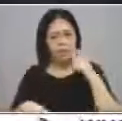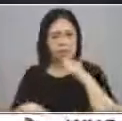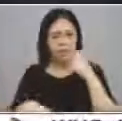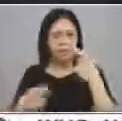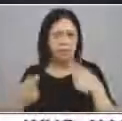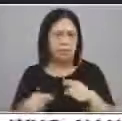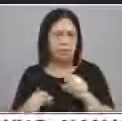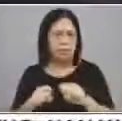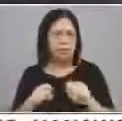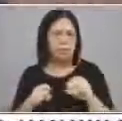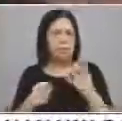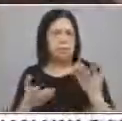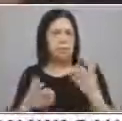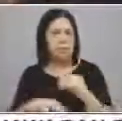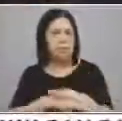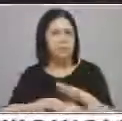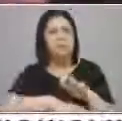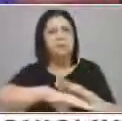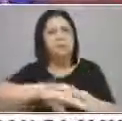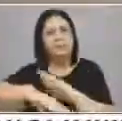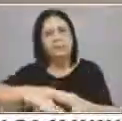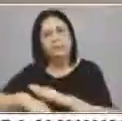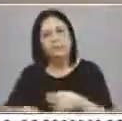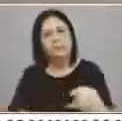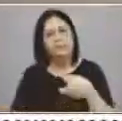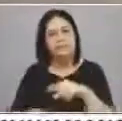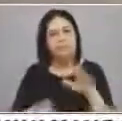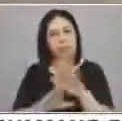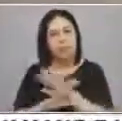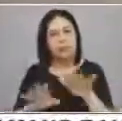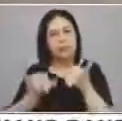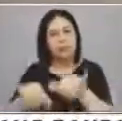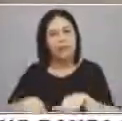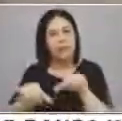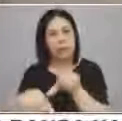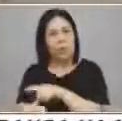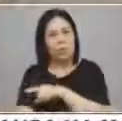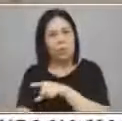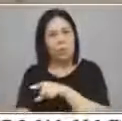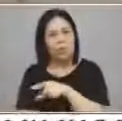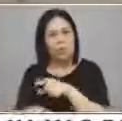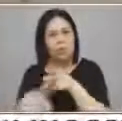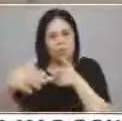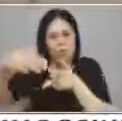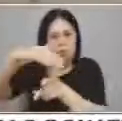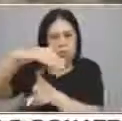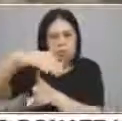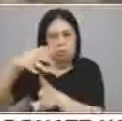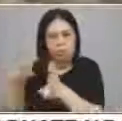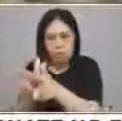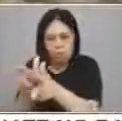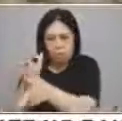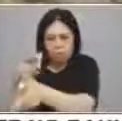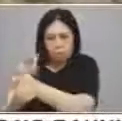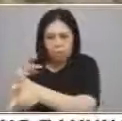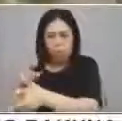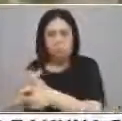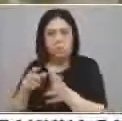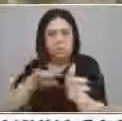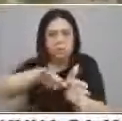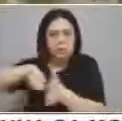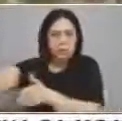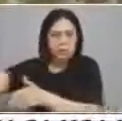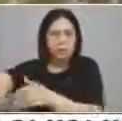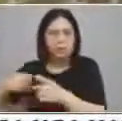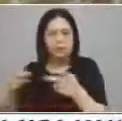Australia dahil sa outbreak. 2 linggo ring naka-lockdown ang Bangladesh at pinapayagan ng lumabas ng bahay ang mga taong bibili ng